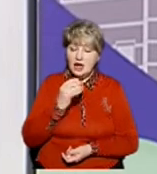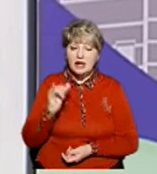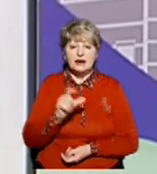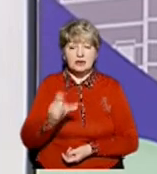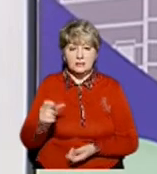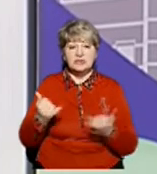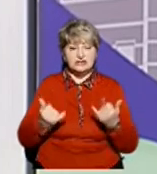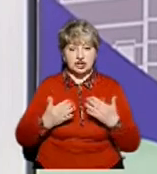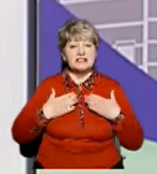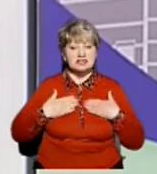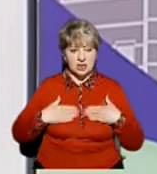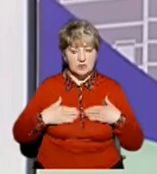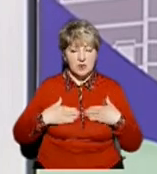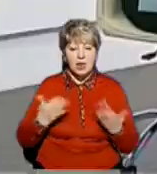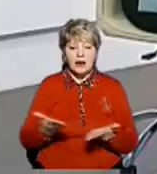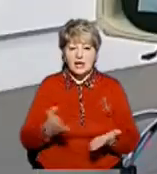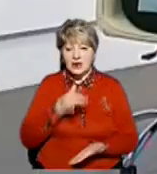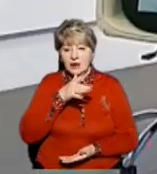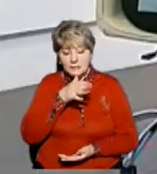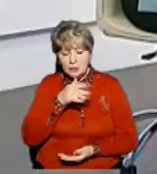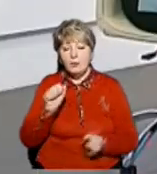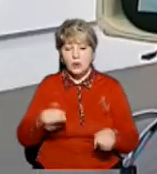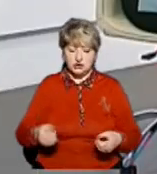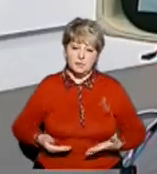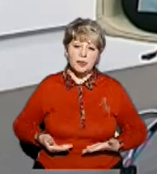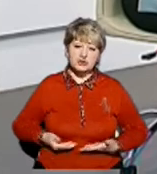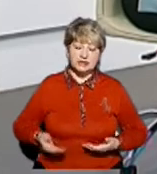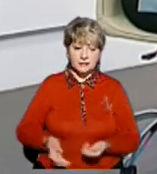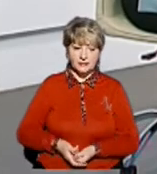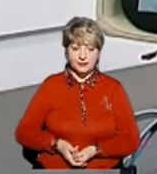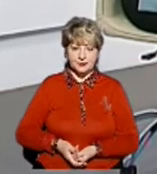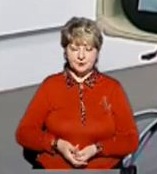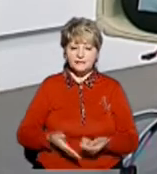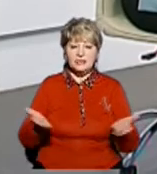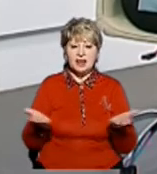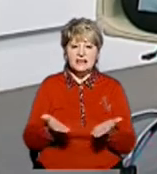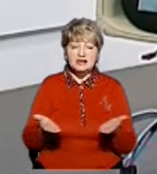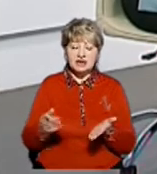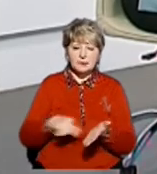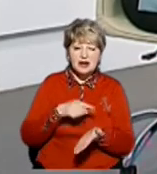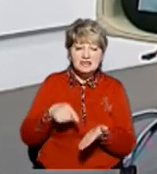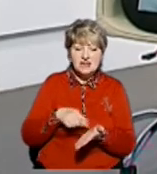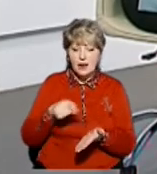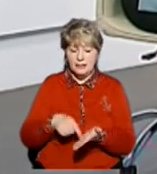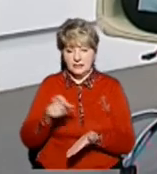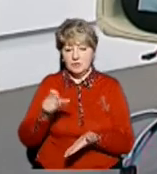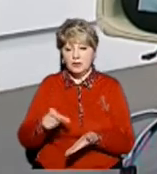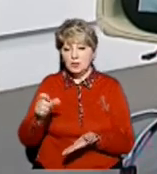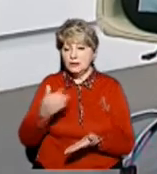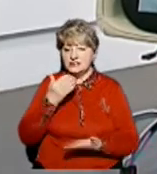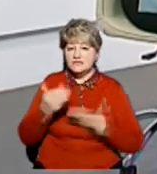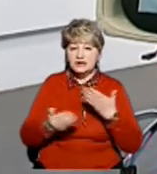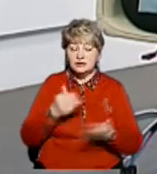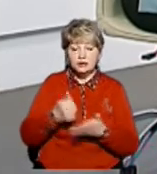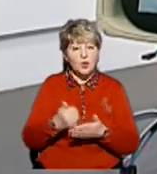наразі задоволені. Тобто, якийсь час можна прожити. Пані Людмило, з якими запитами звертаються до вас, коли шукають житло в